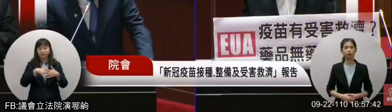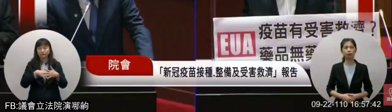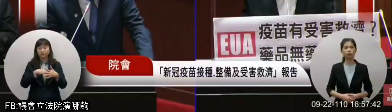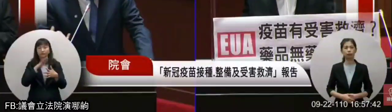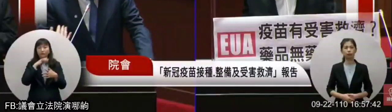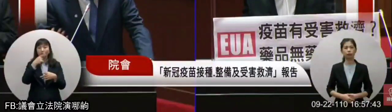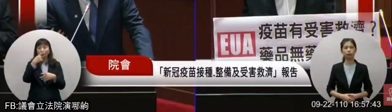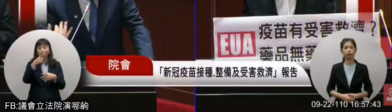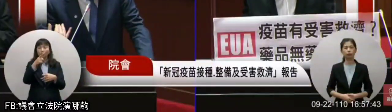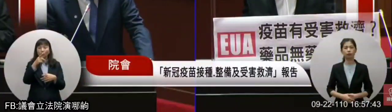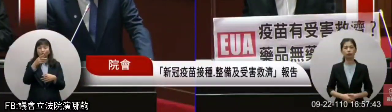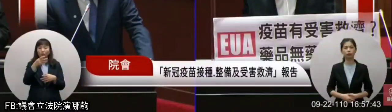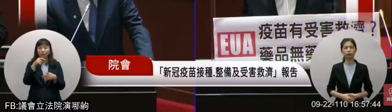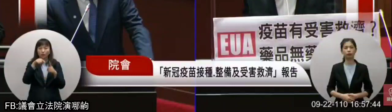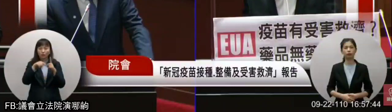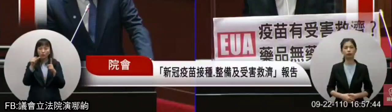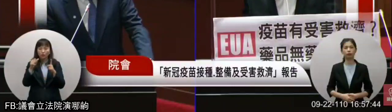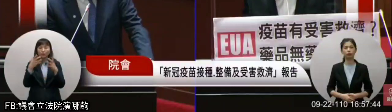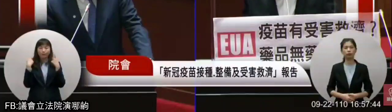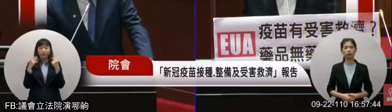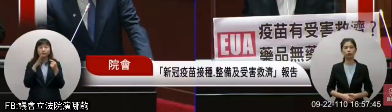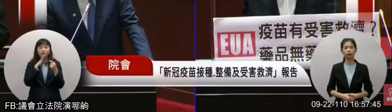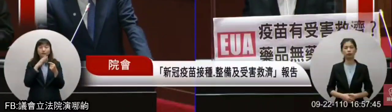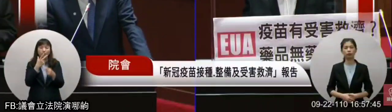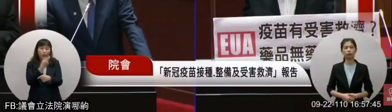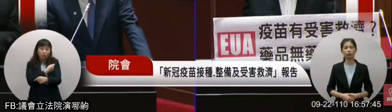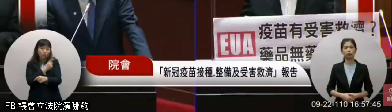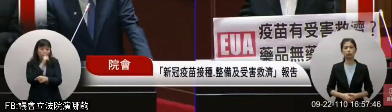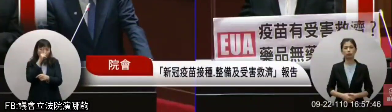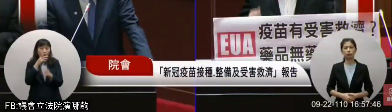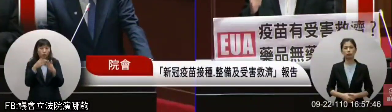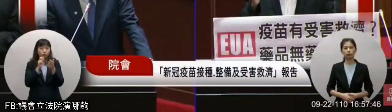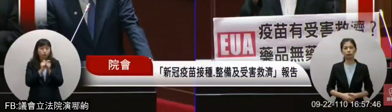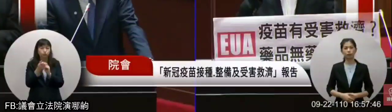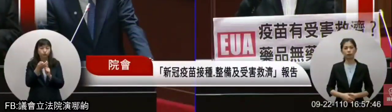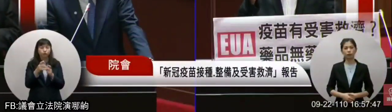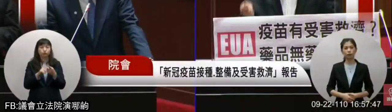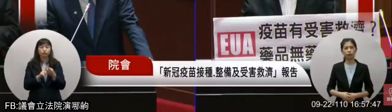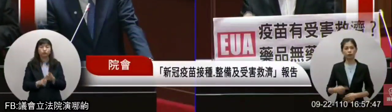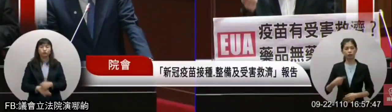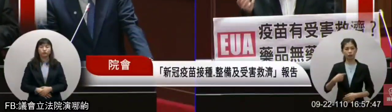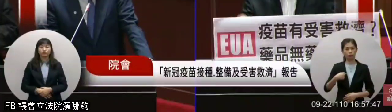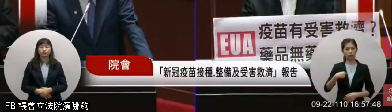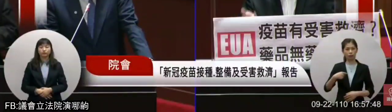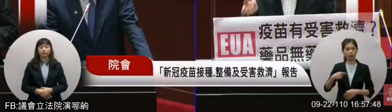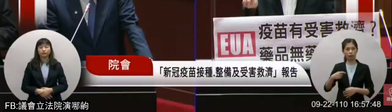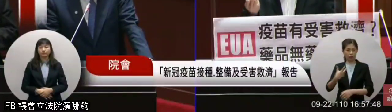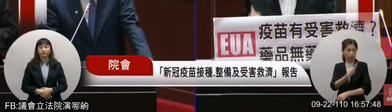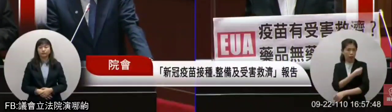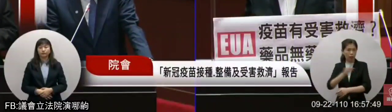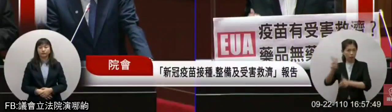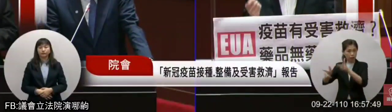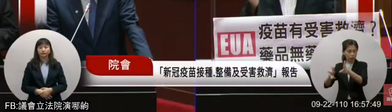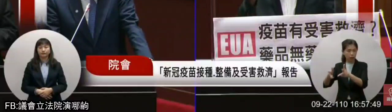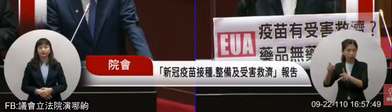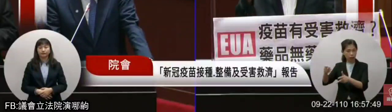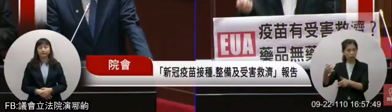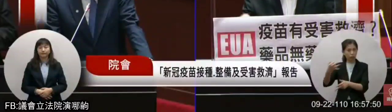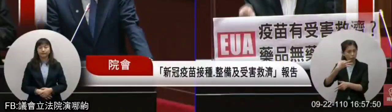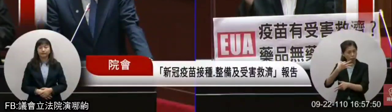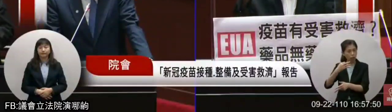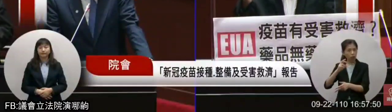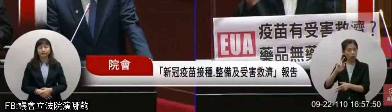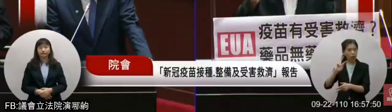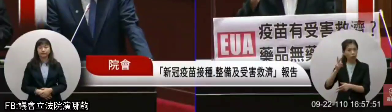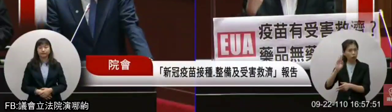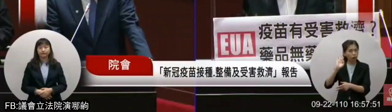个一块半，这本来就都要收的哈，每一季了哈，每一季 是在我们支付给疫苗厂商的时候去付这一块，还是我们支付给